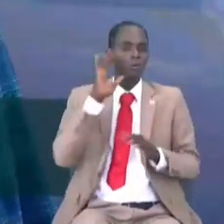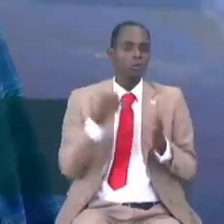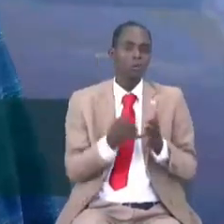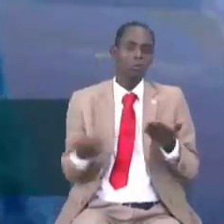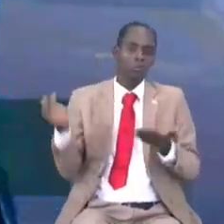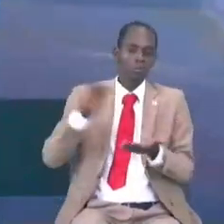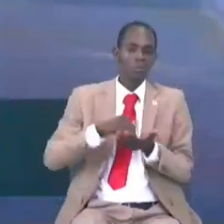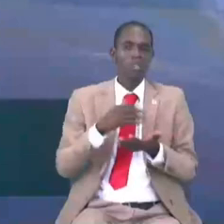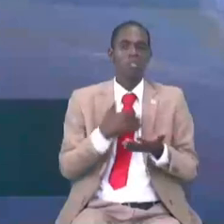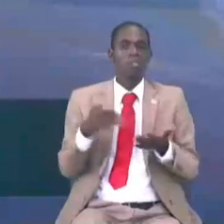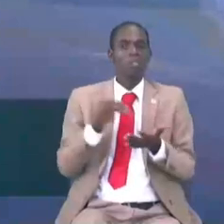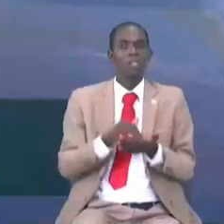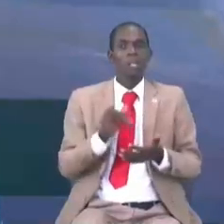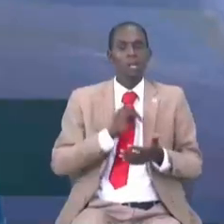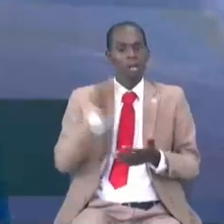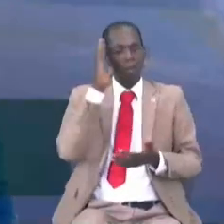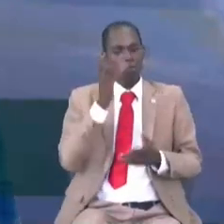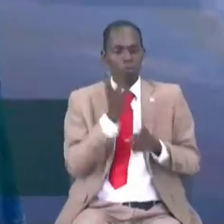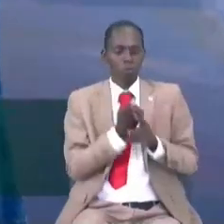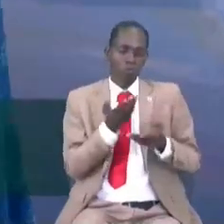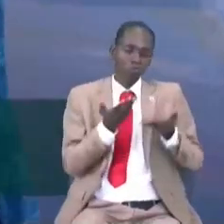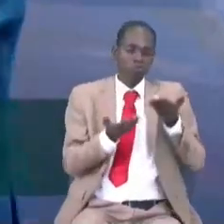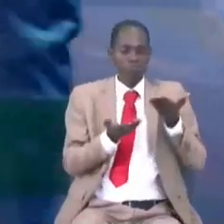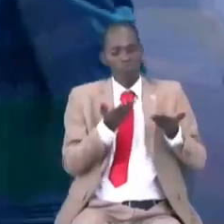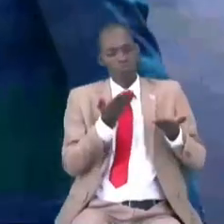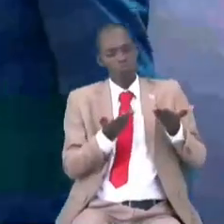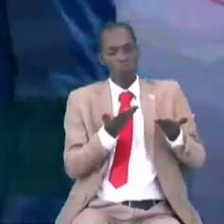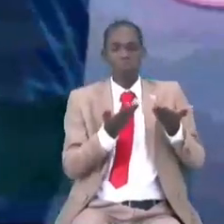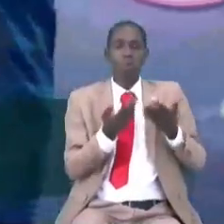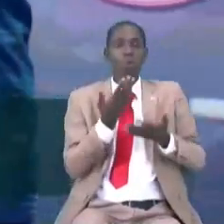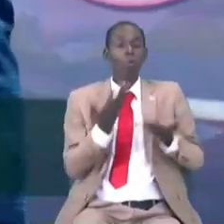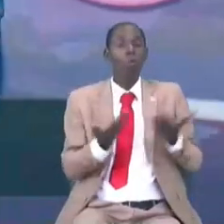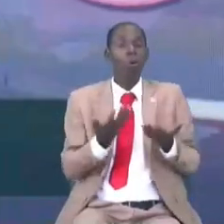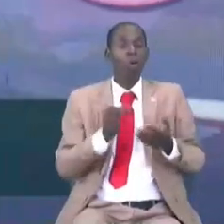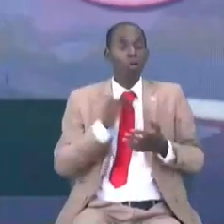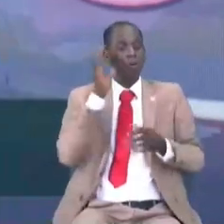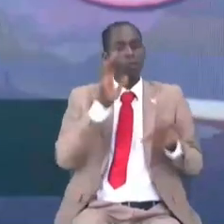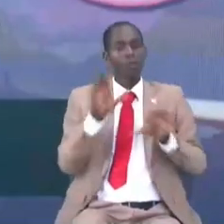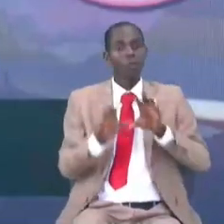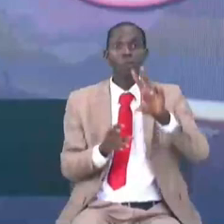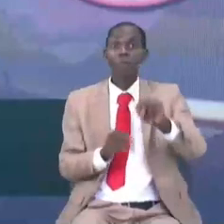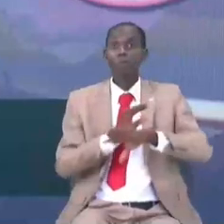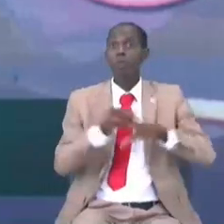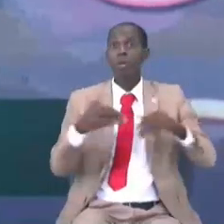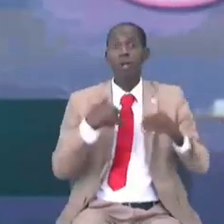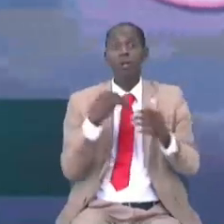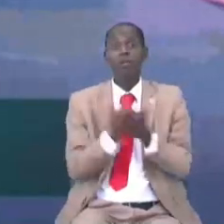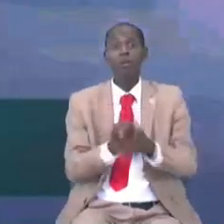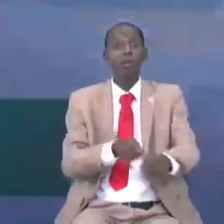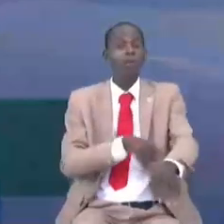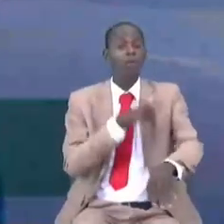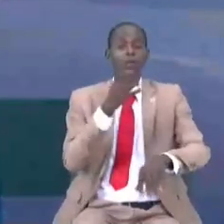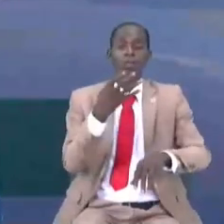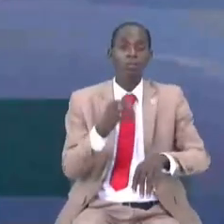le message, je vais peser ce que je vais faire. Non, nous n'avons pas tout ce temps-là, nous n'avons pas ce luxe-là. Cherchez l'Éternel pendant qu'il se